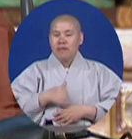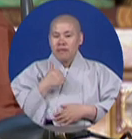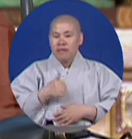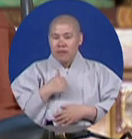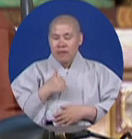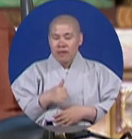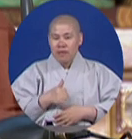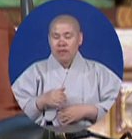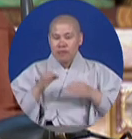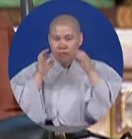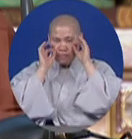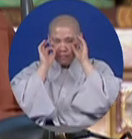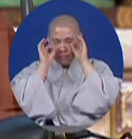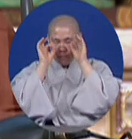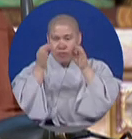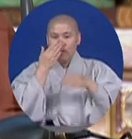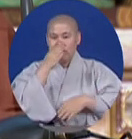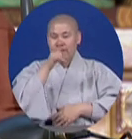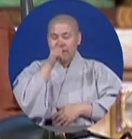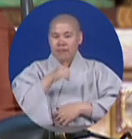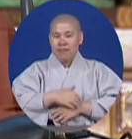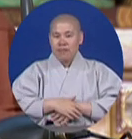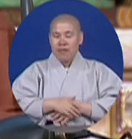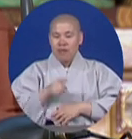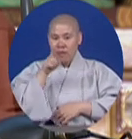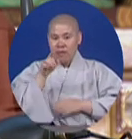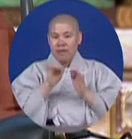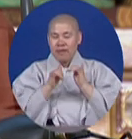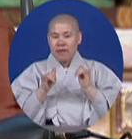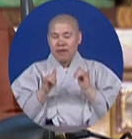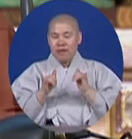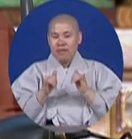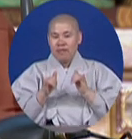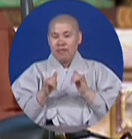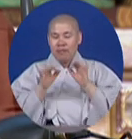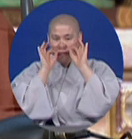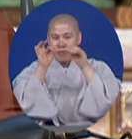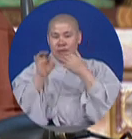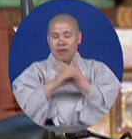것이 보입니다. 저 사람 화났구나 보통 알거든요.